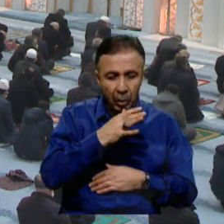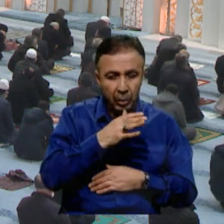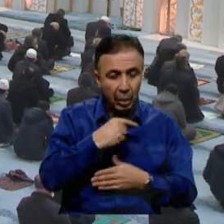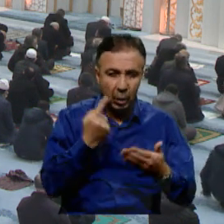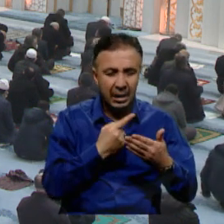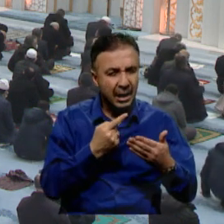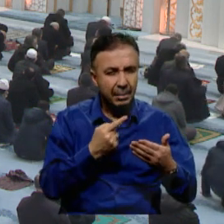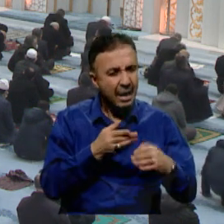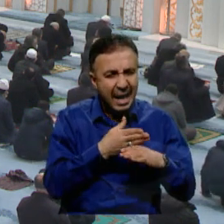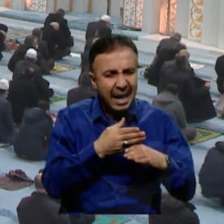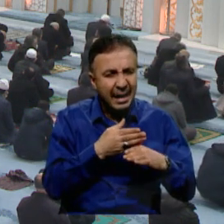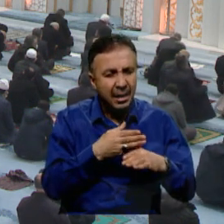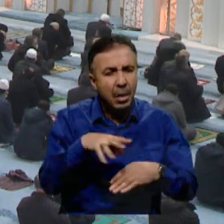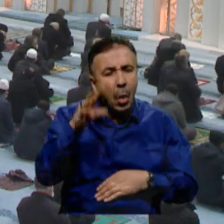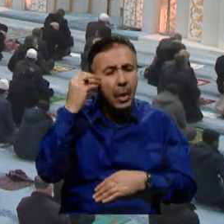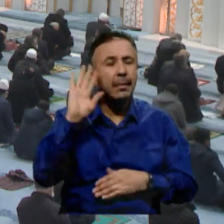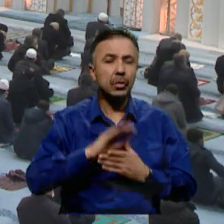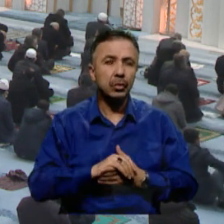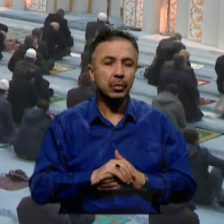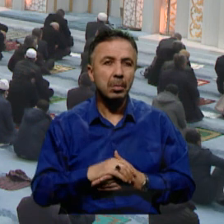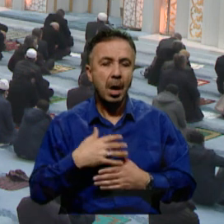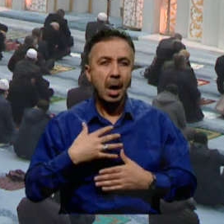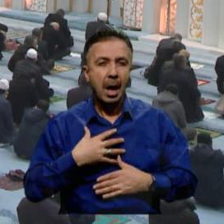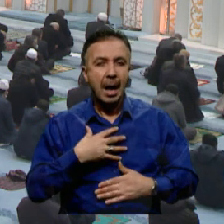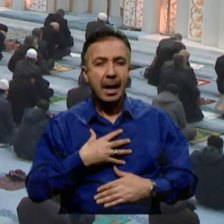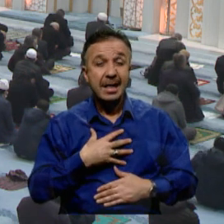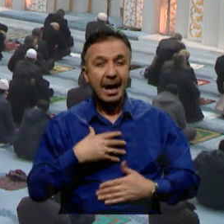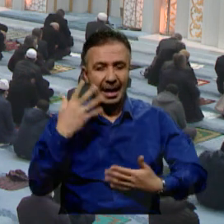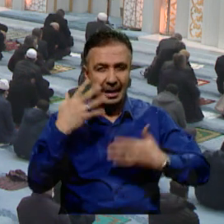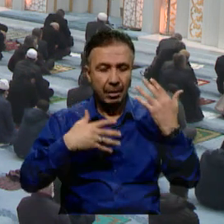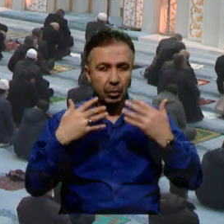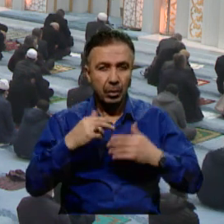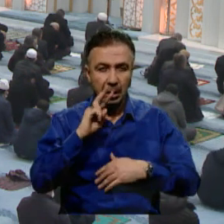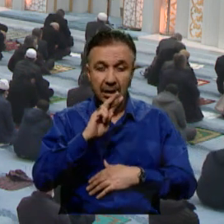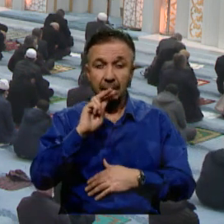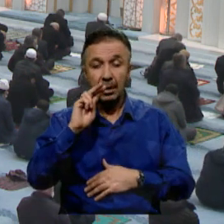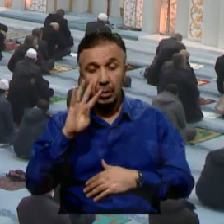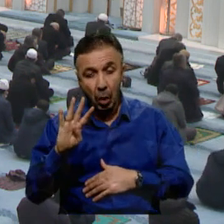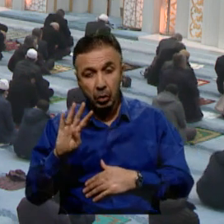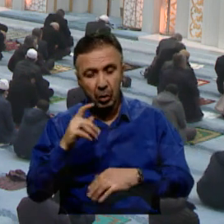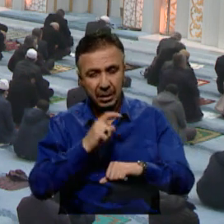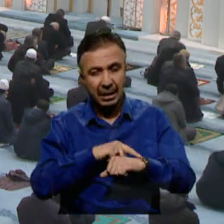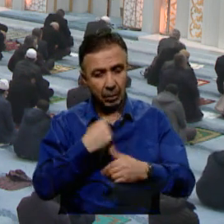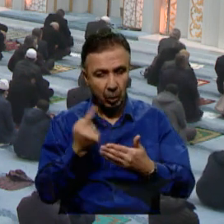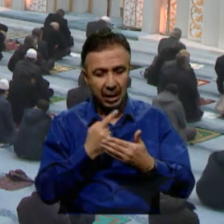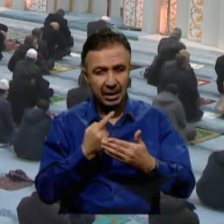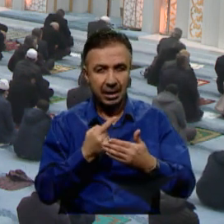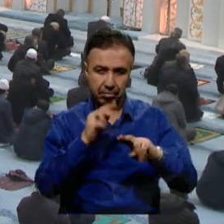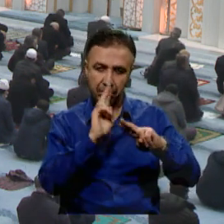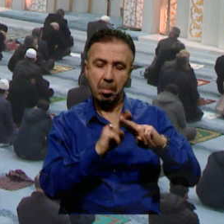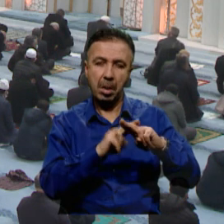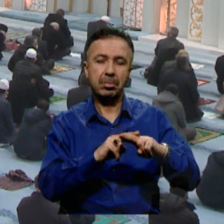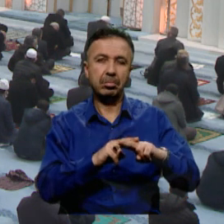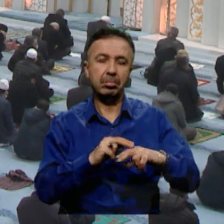var ki televizyonlarda, Diyanet TV 24 saat belli zamanlarda Kur'an-ı Kerim öğretim programları